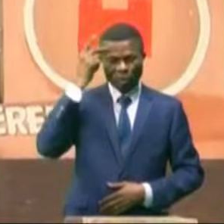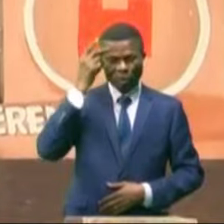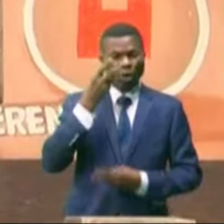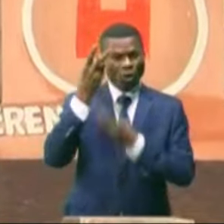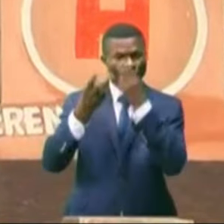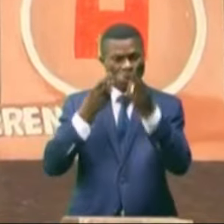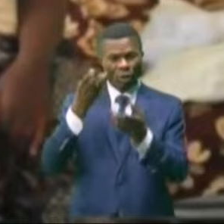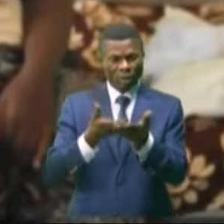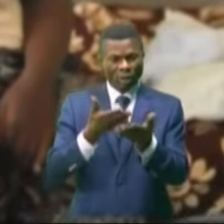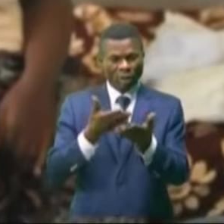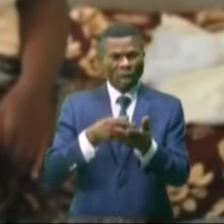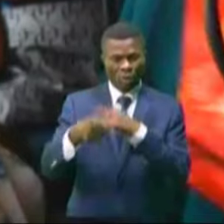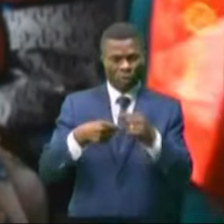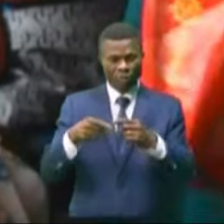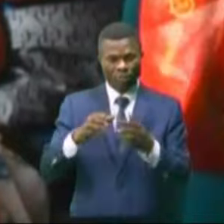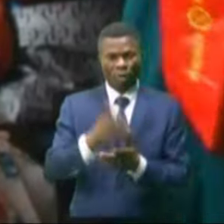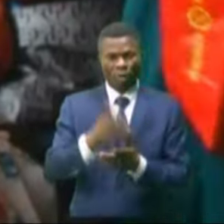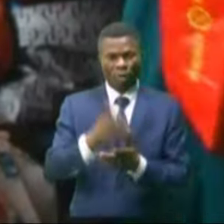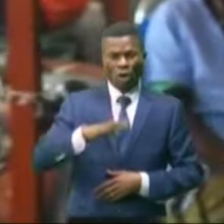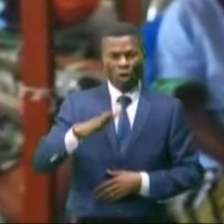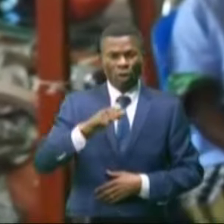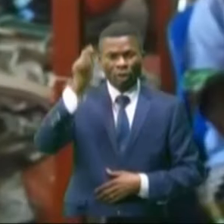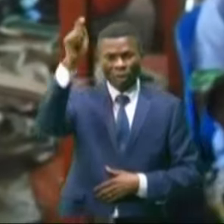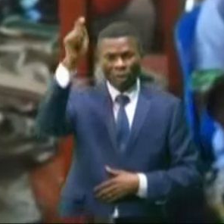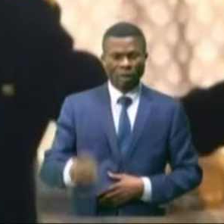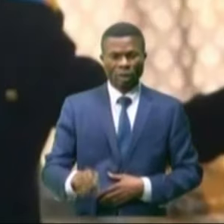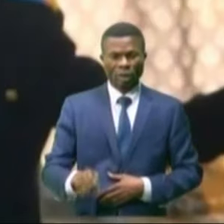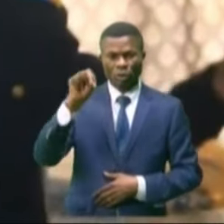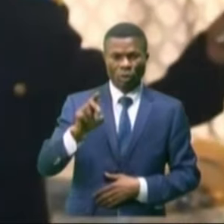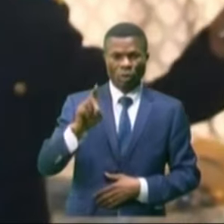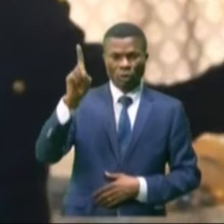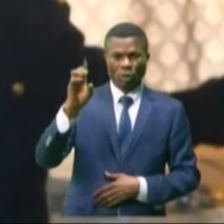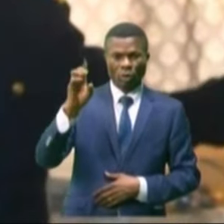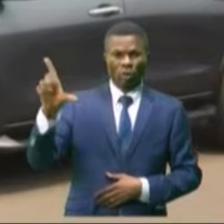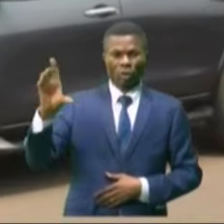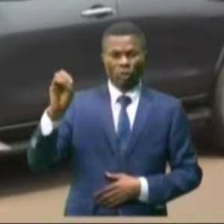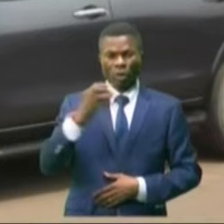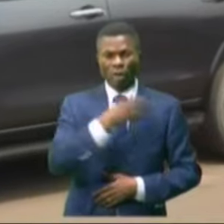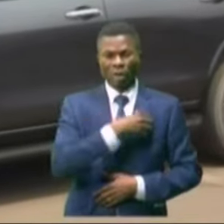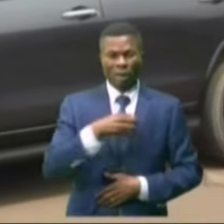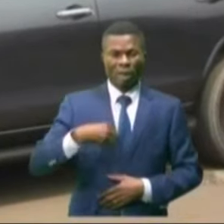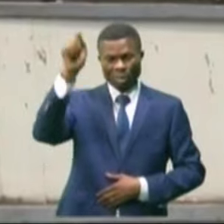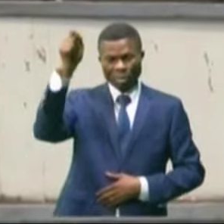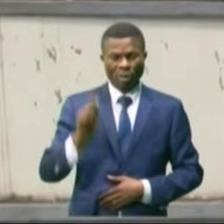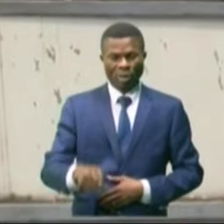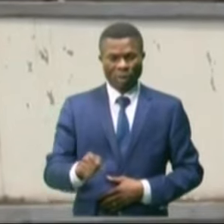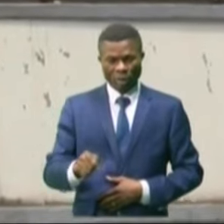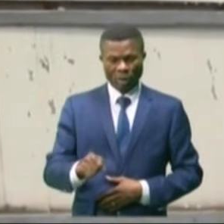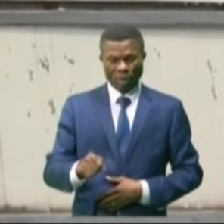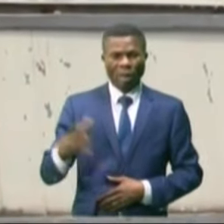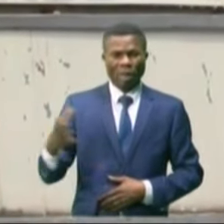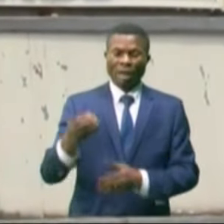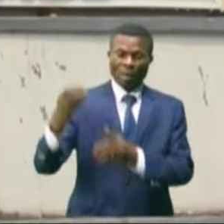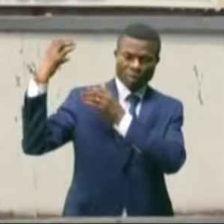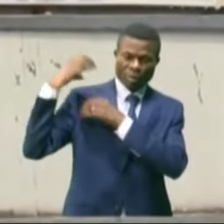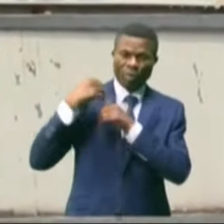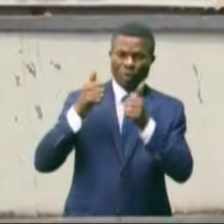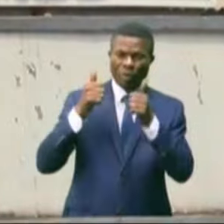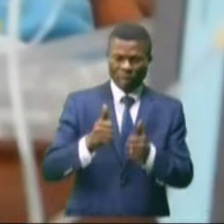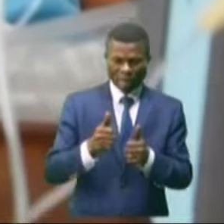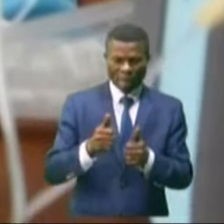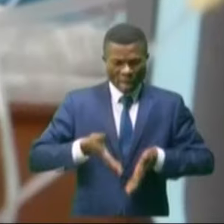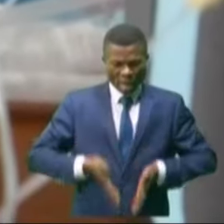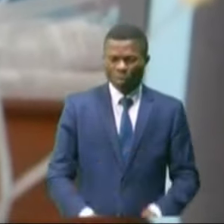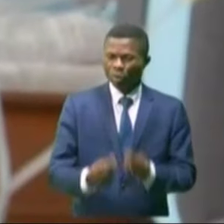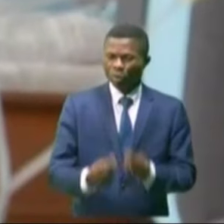pris son envol à l'hôpital militaire d'Ndolo, où les femmes des militaires enceintes sont prises en charge, avant de se diriger